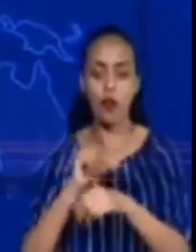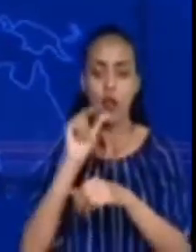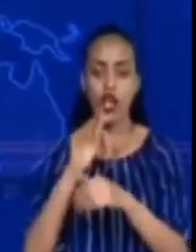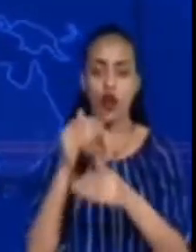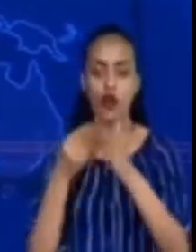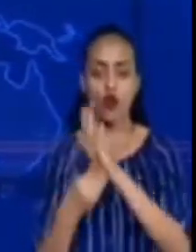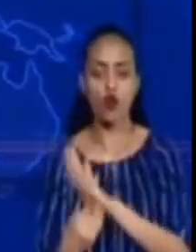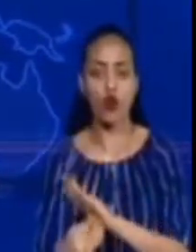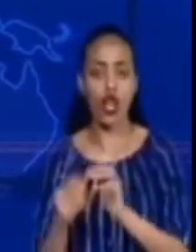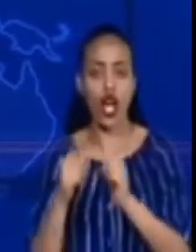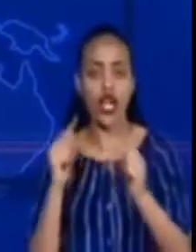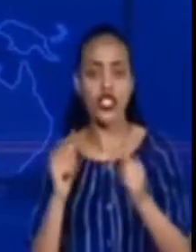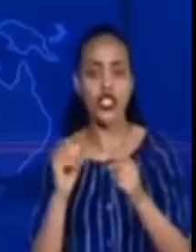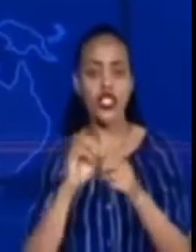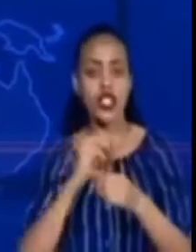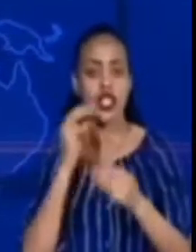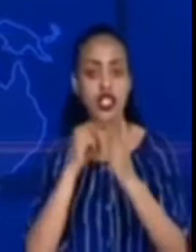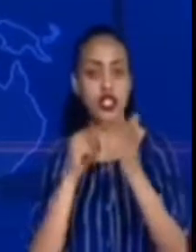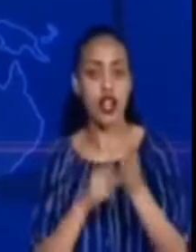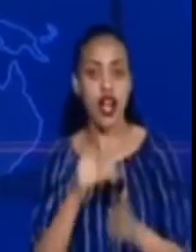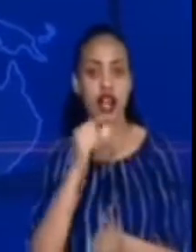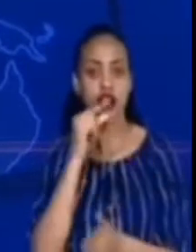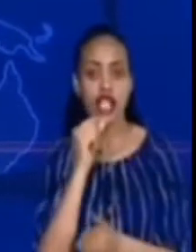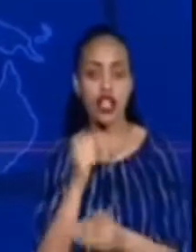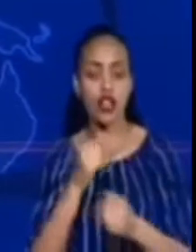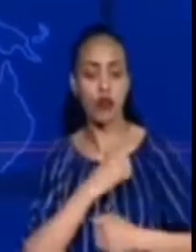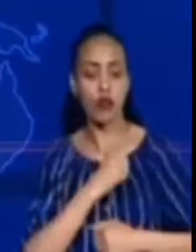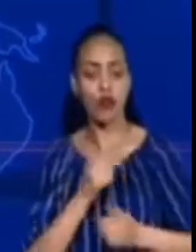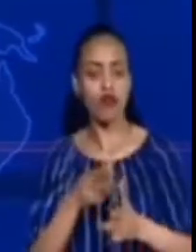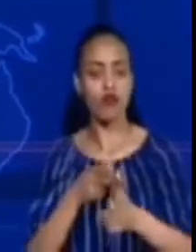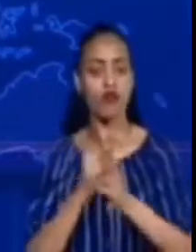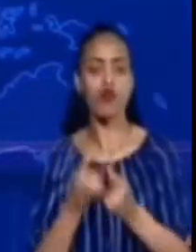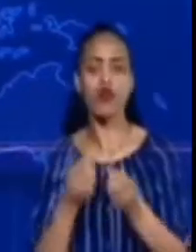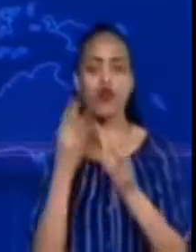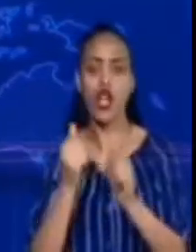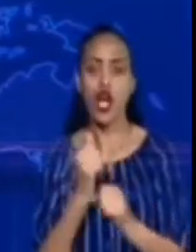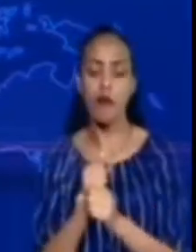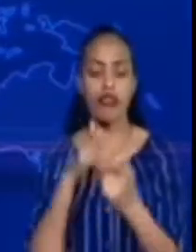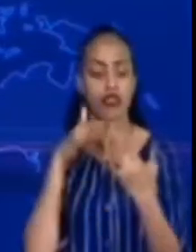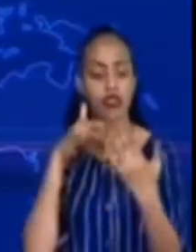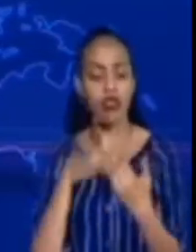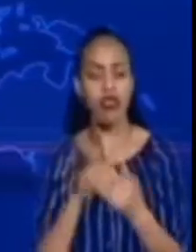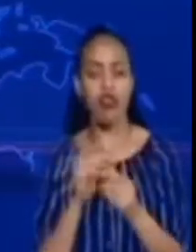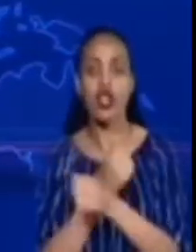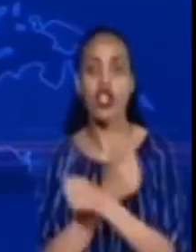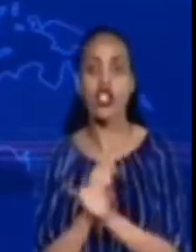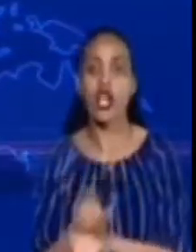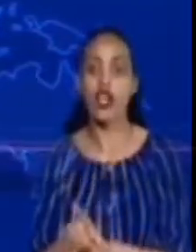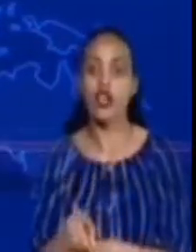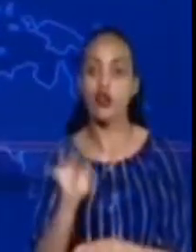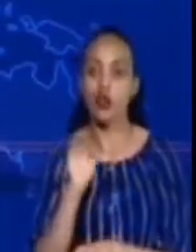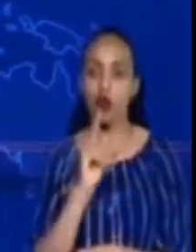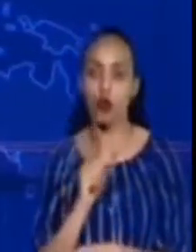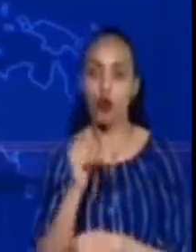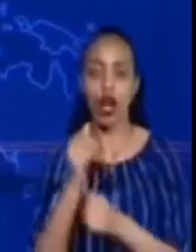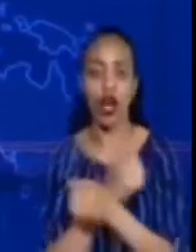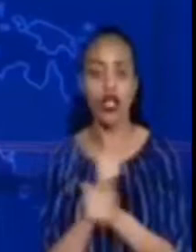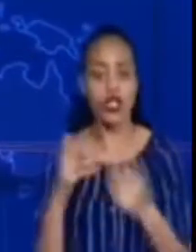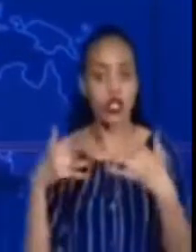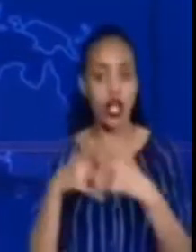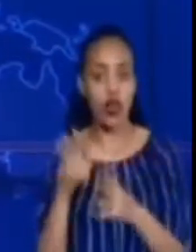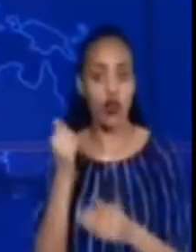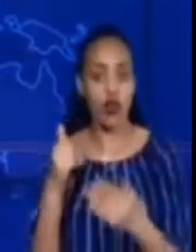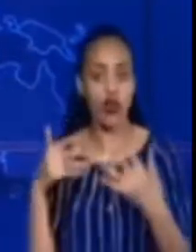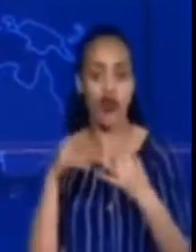እስትንፋሳችን ነው፣ ቀኝ እጃችን ነው። አህመዲን ጀበል ቀኝ እጃችን ነው። ምንም ልታረጉት